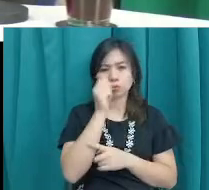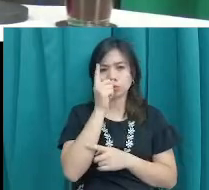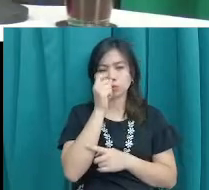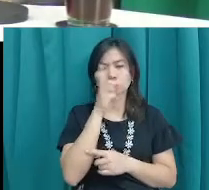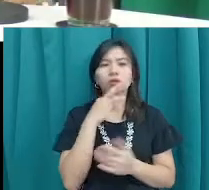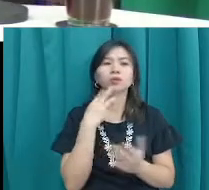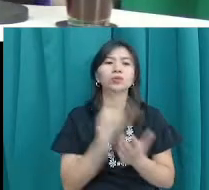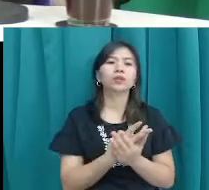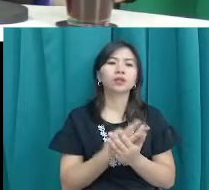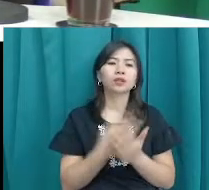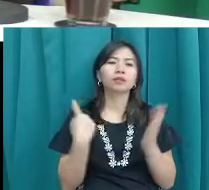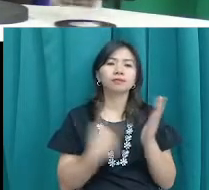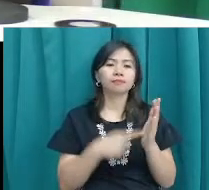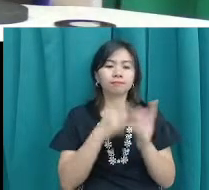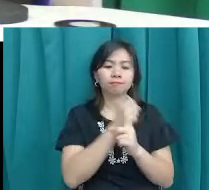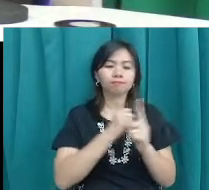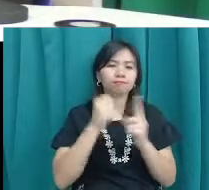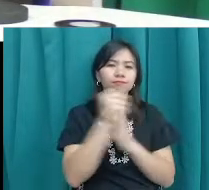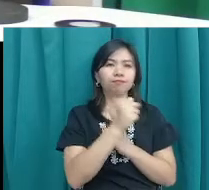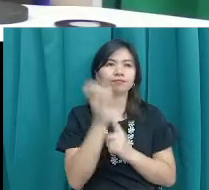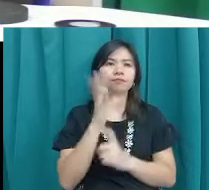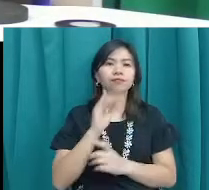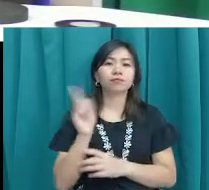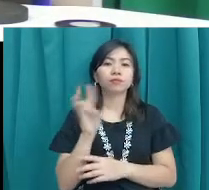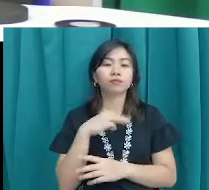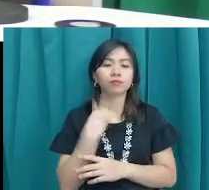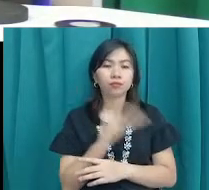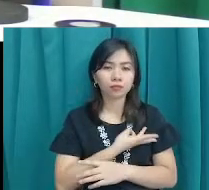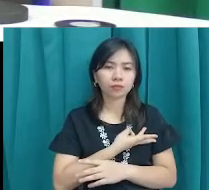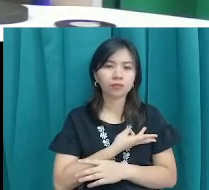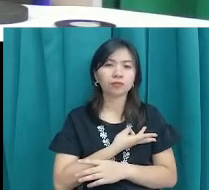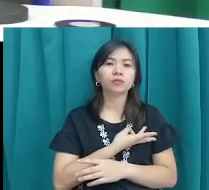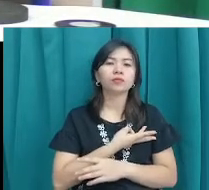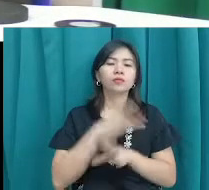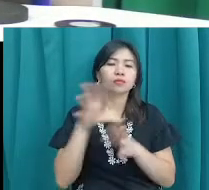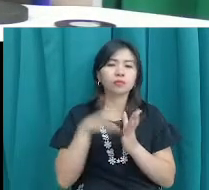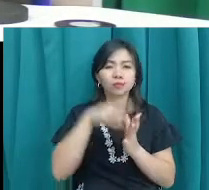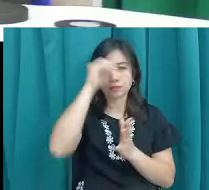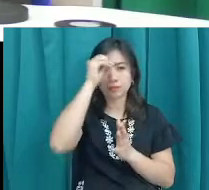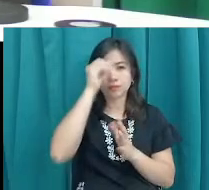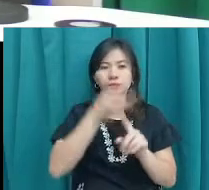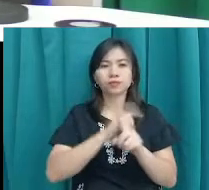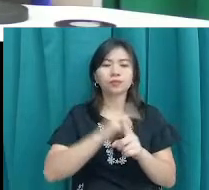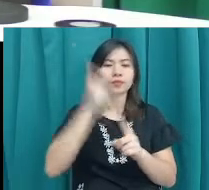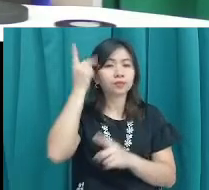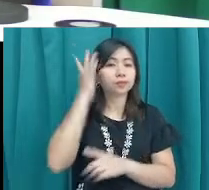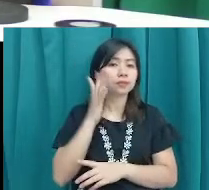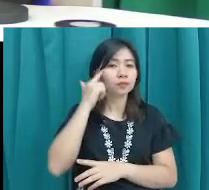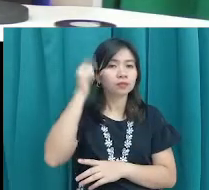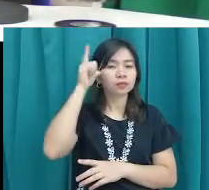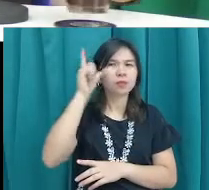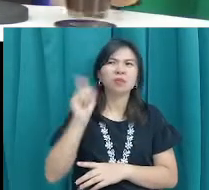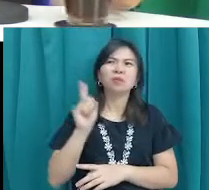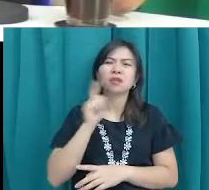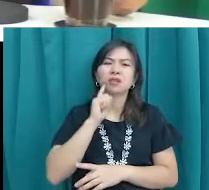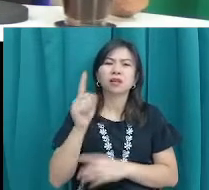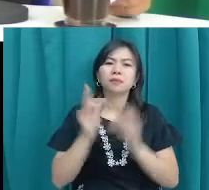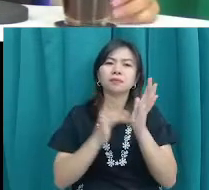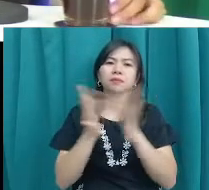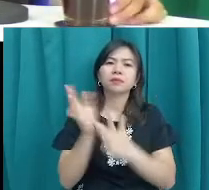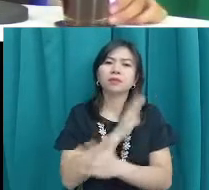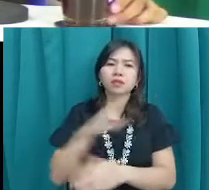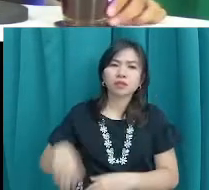sa konteksto po na ito, at sa mga tinuturo sa atin na ating mahal na pastor. Sa mga sinasabi ng Panginoong Hesukristo sa inyo